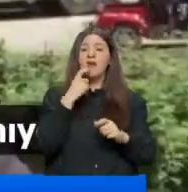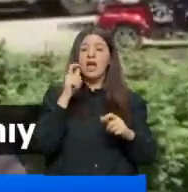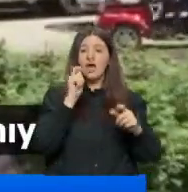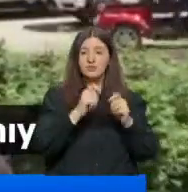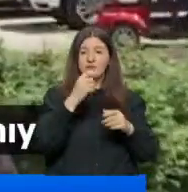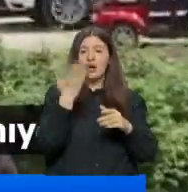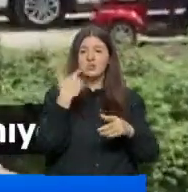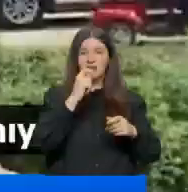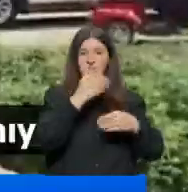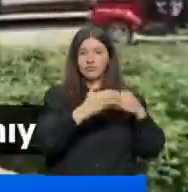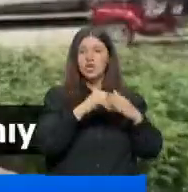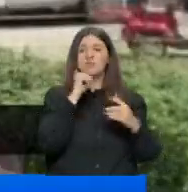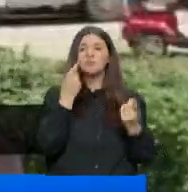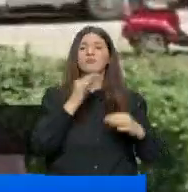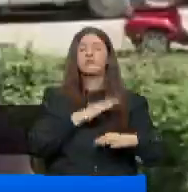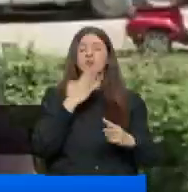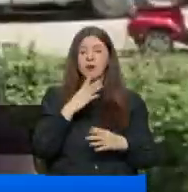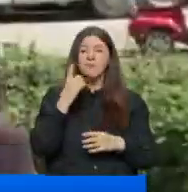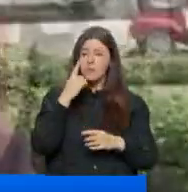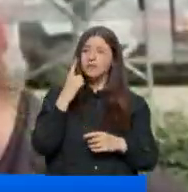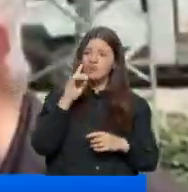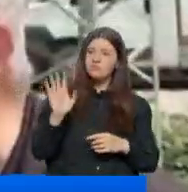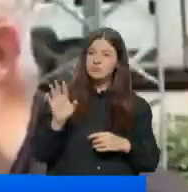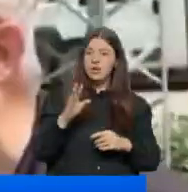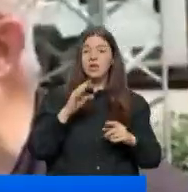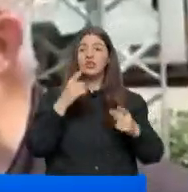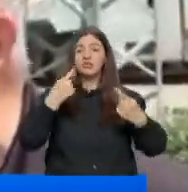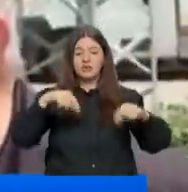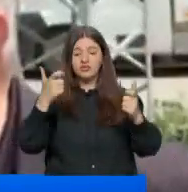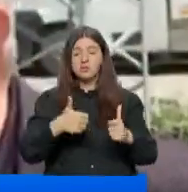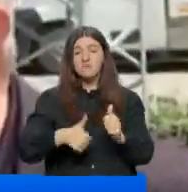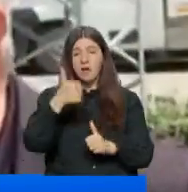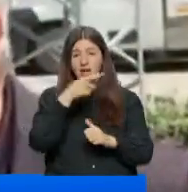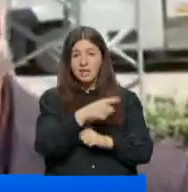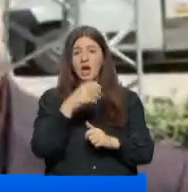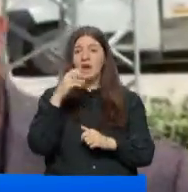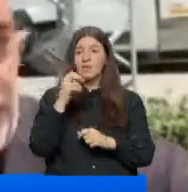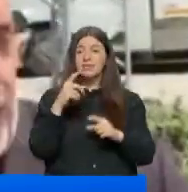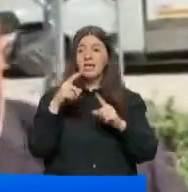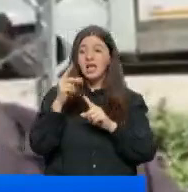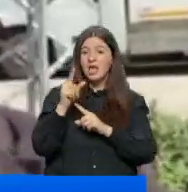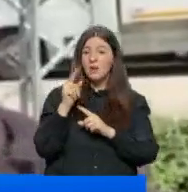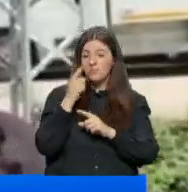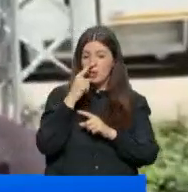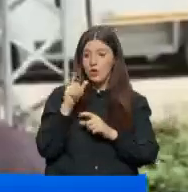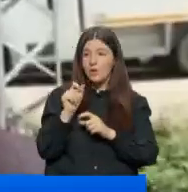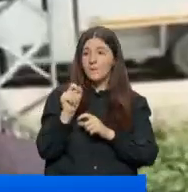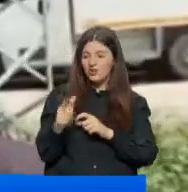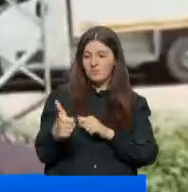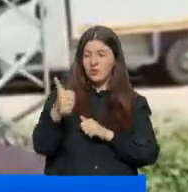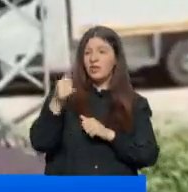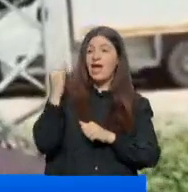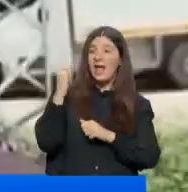taş duvarlar hiçbir şey yaramıyor. Çevre ve Şehircilik Bakanı Murat Kurum, AK Parti İnebolu İlçe Başkanı Mehmet Ali